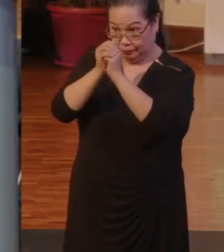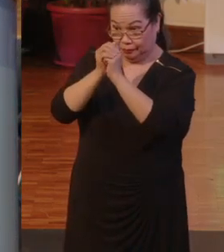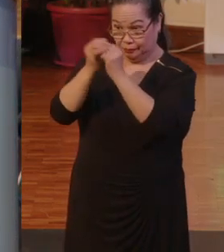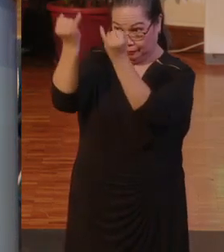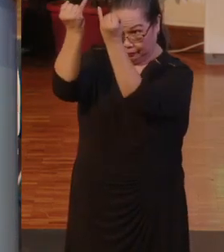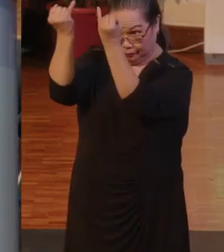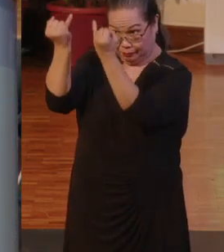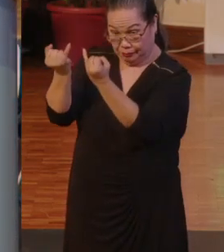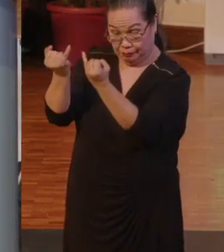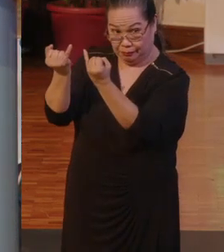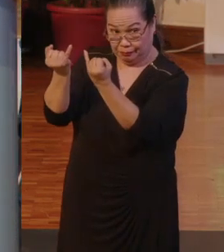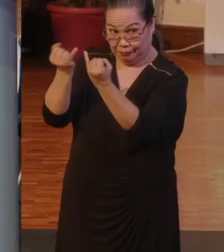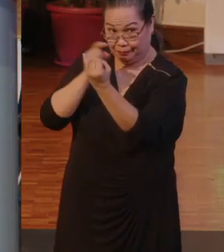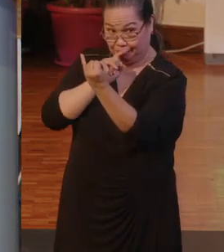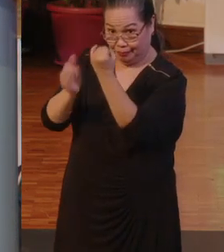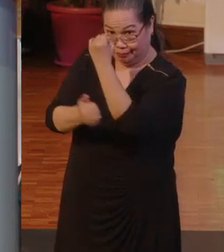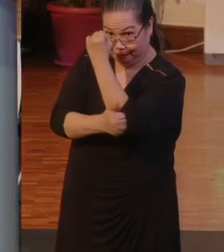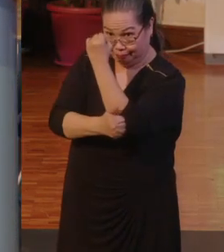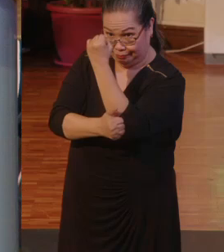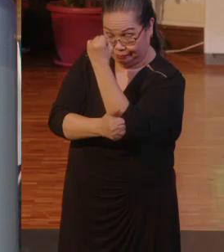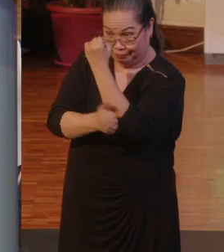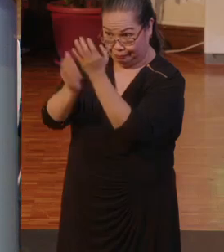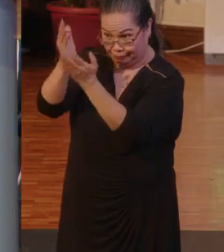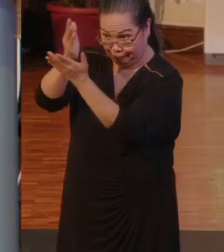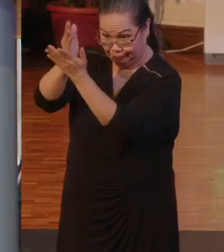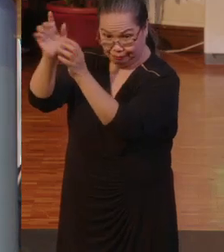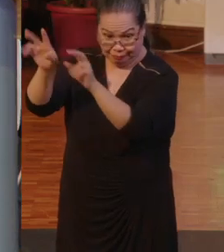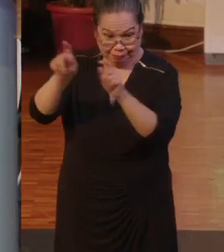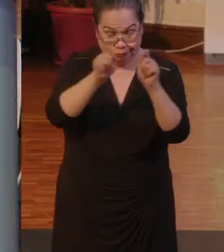Diyos-Diyusan upang sumamba at magtapat at